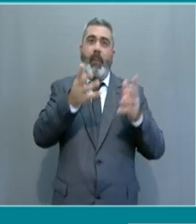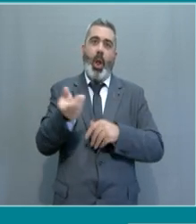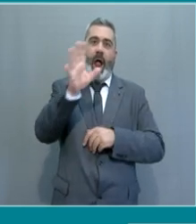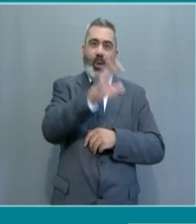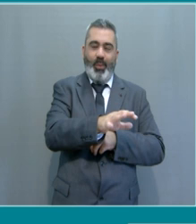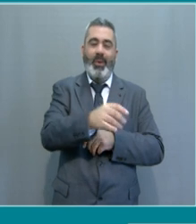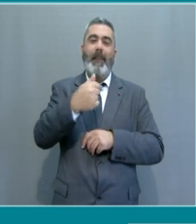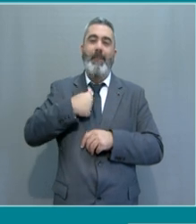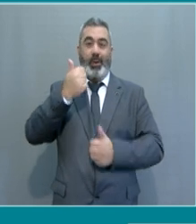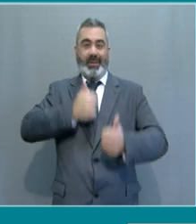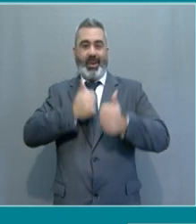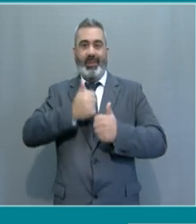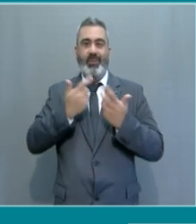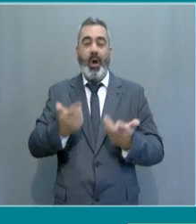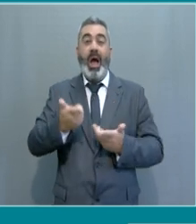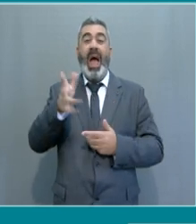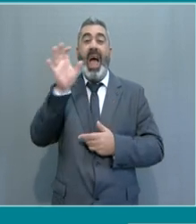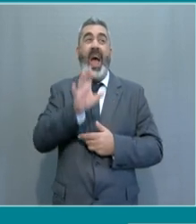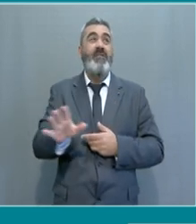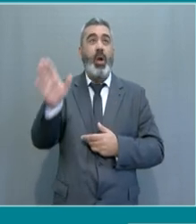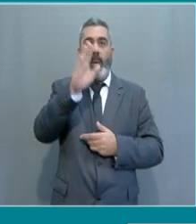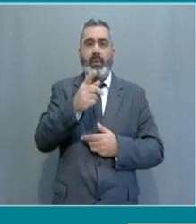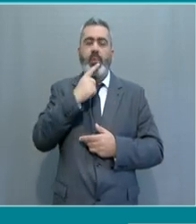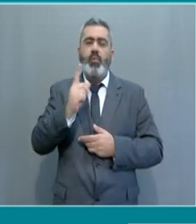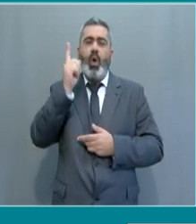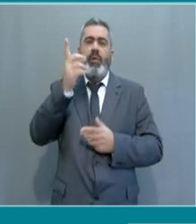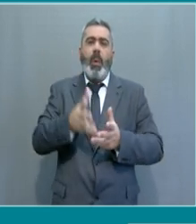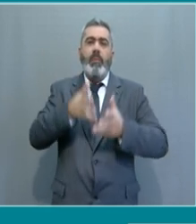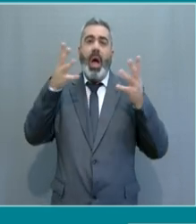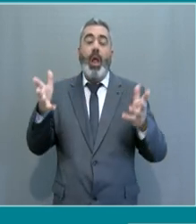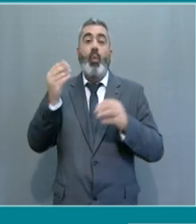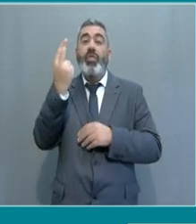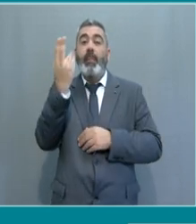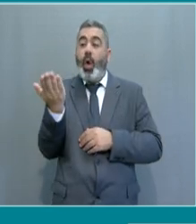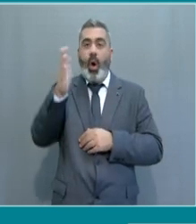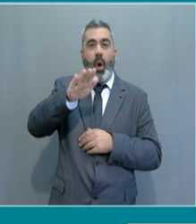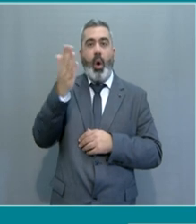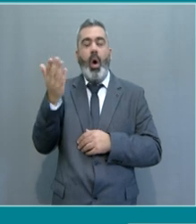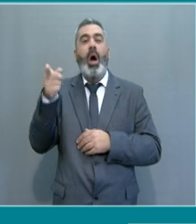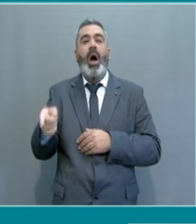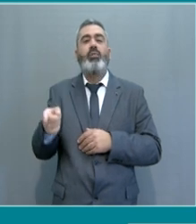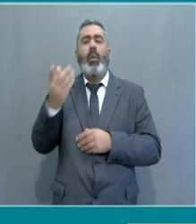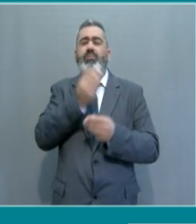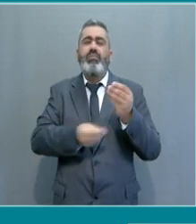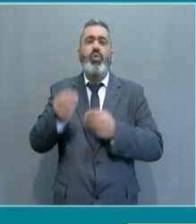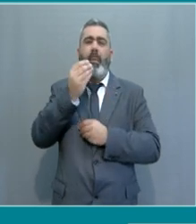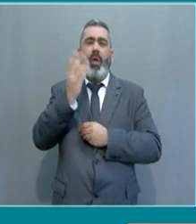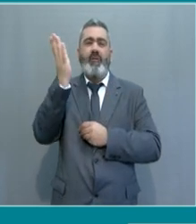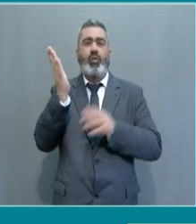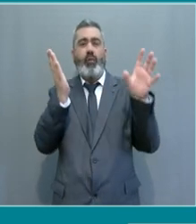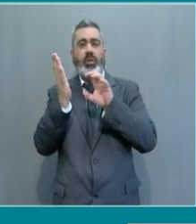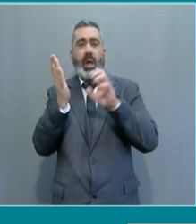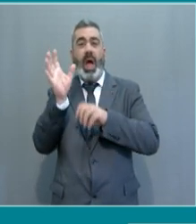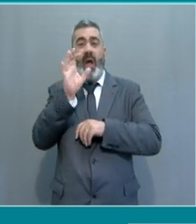συνεχίζεται. Είναι το μεγαλύτερο έργο στην Ευρώπη με πλαίσια διπλής όψεως και ένα από τα μεγαλύτερα φωτοβολταϊκά στην